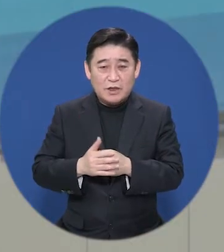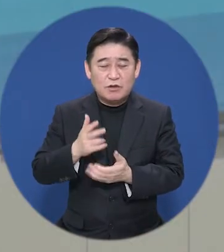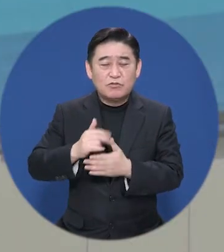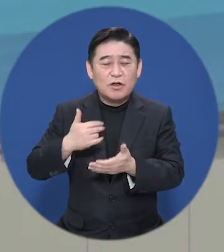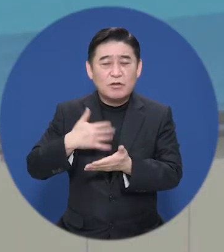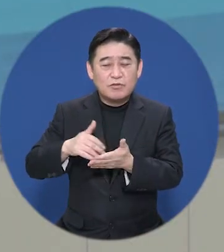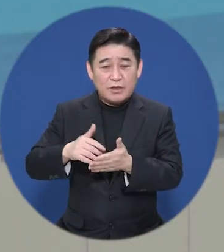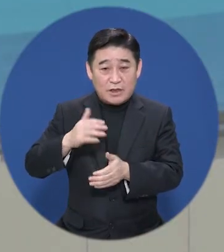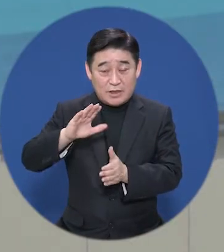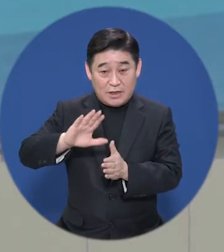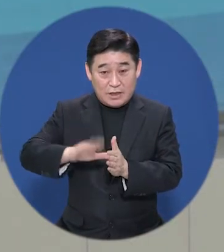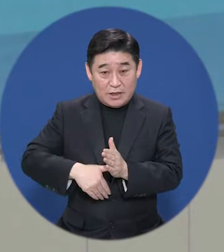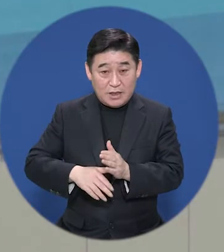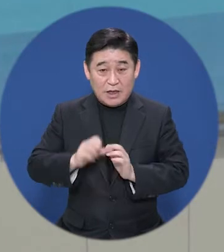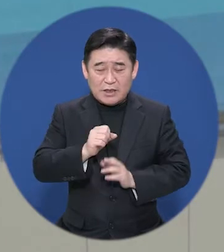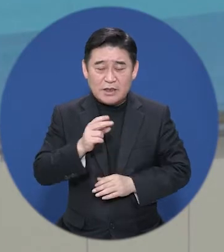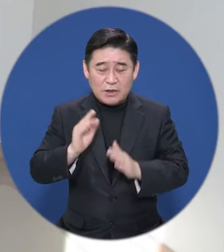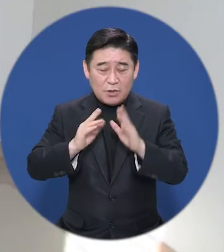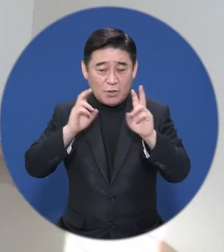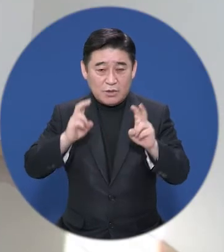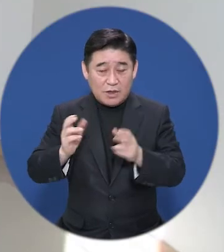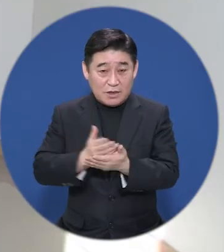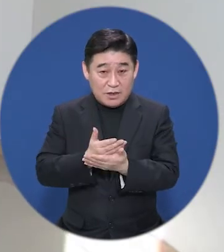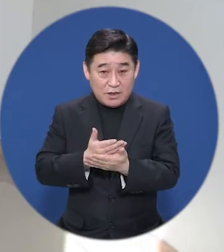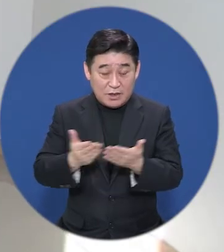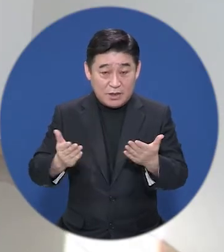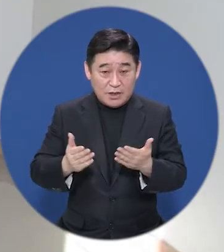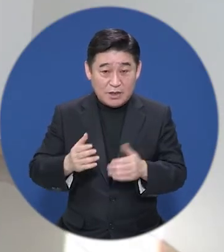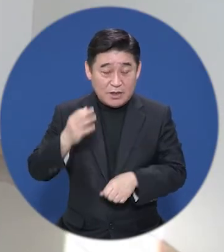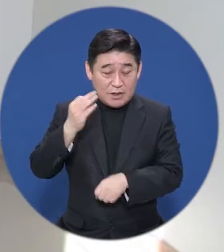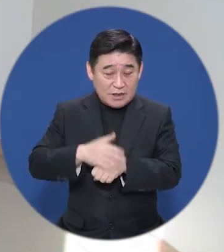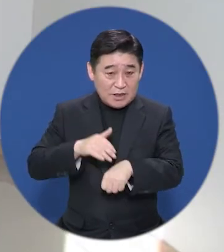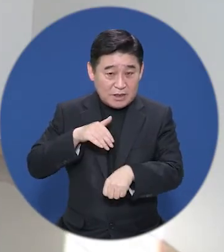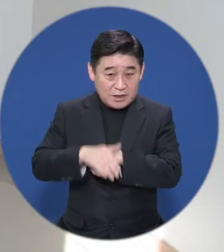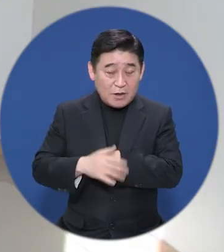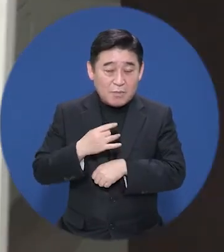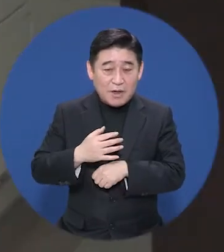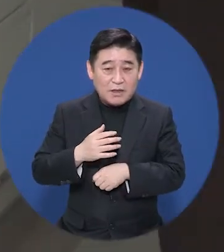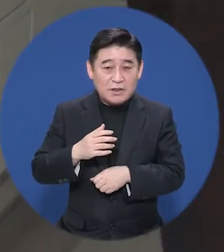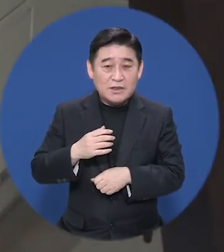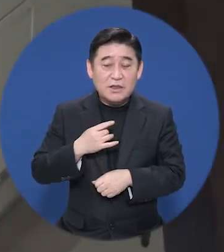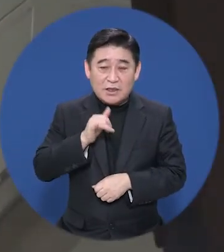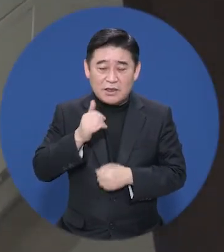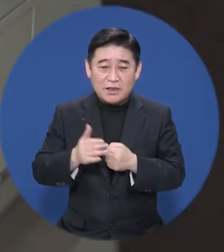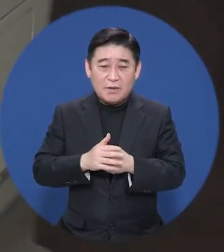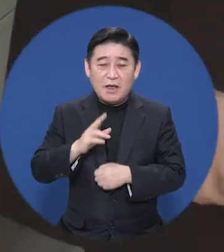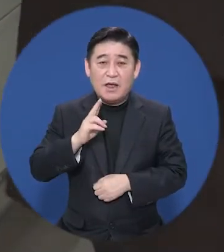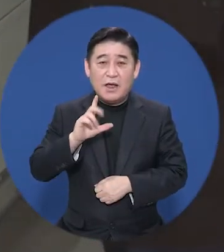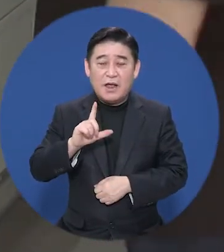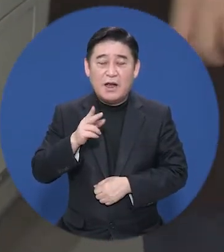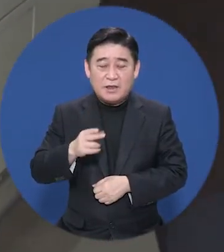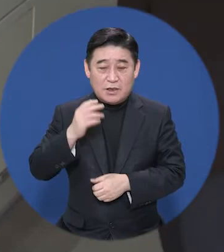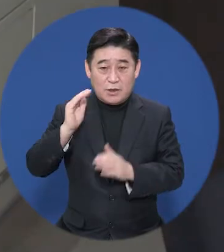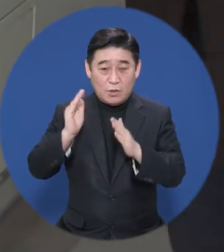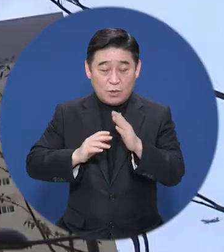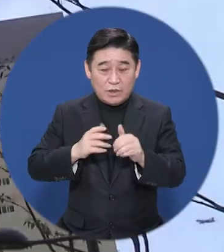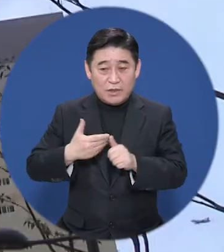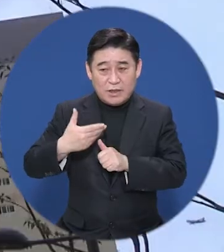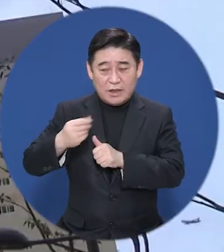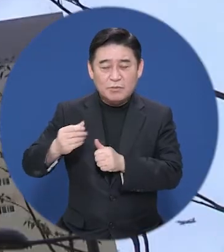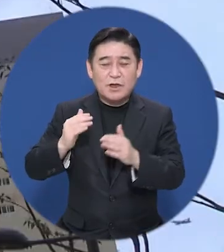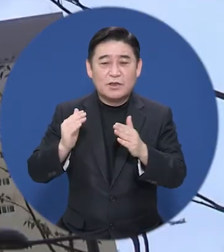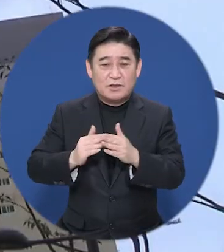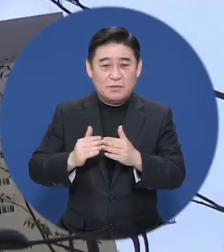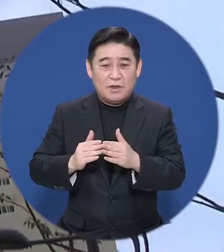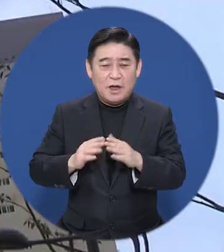주차면수 산정 시 SH공사에서 공급하는 매입형 주택에만 한정되어 LH공사에서 임대로 공급하는